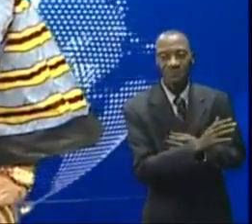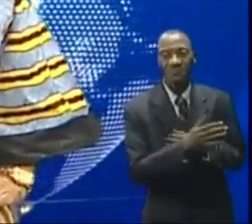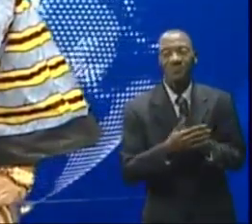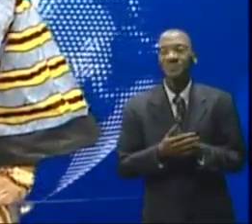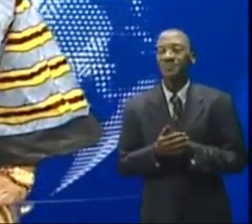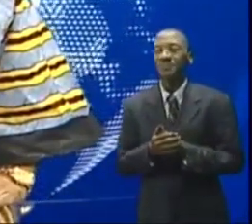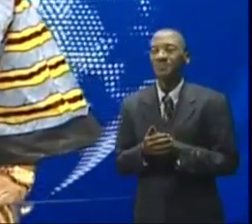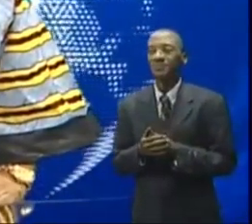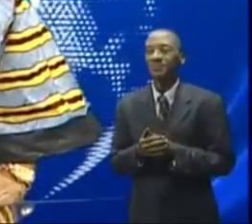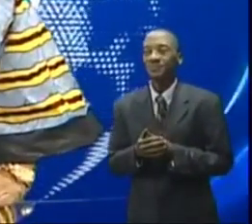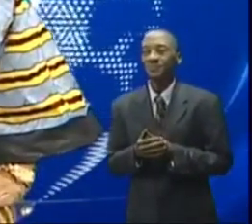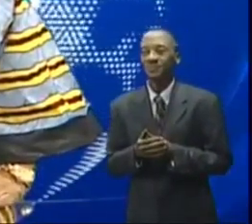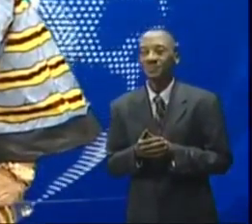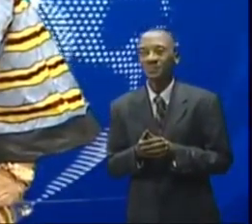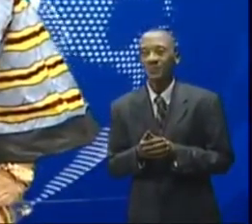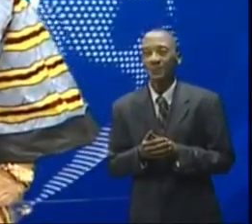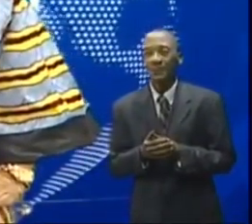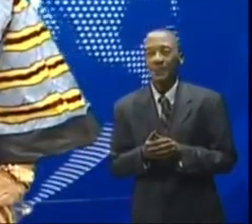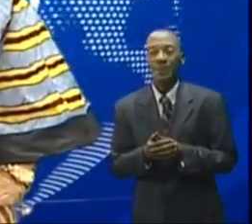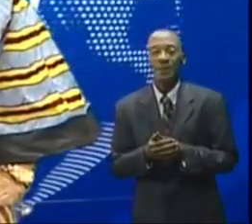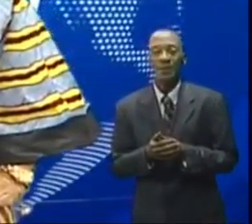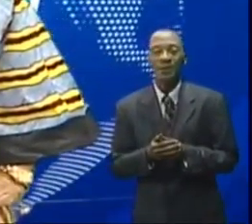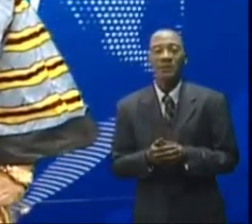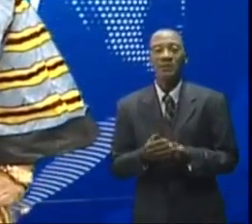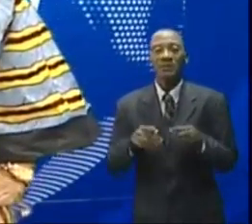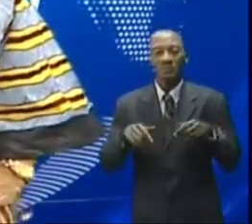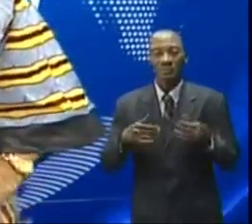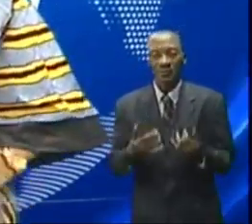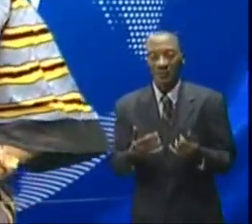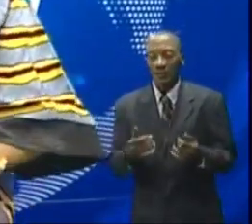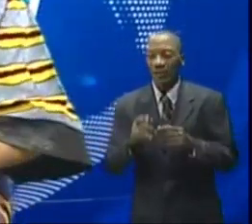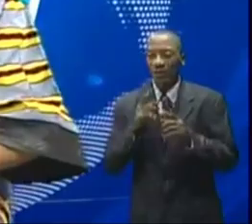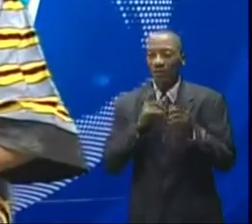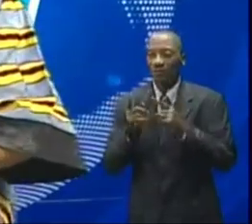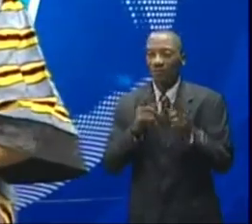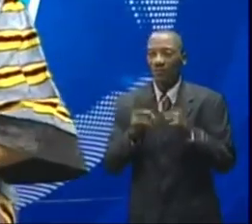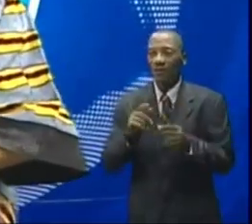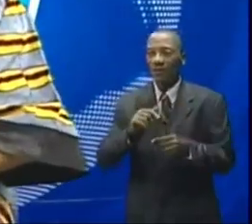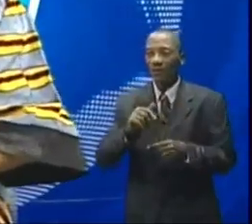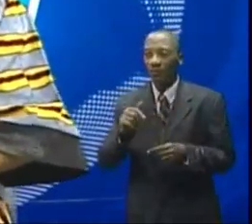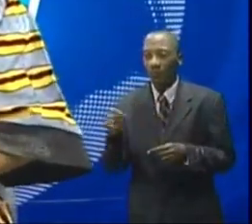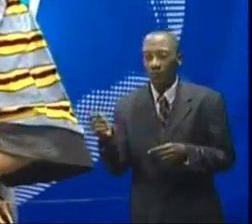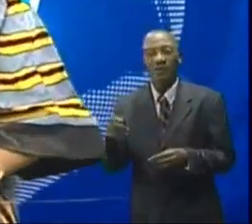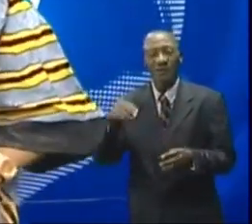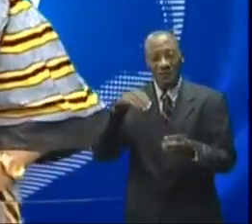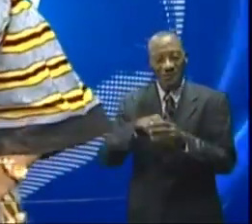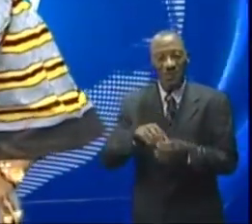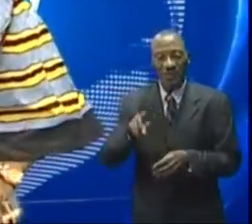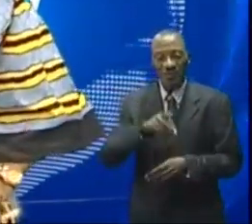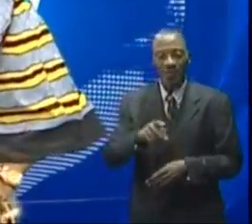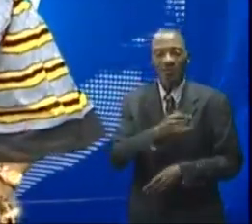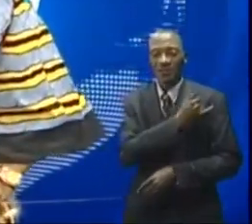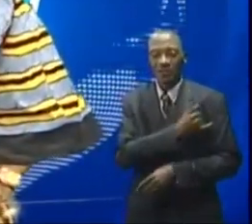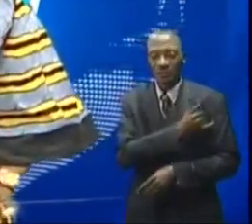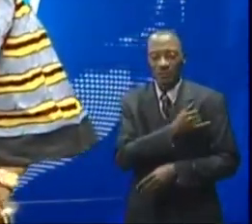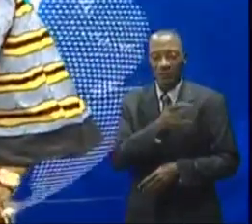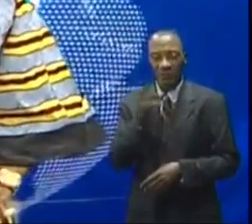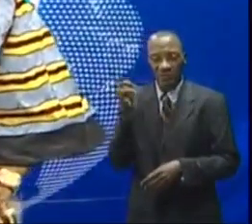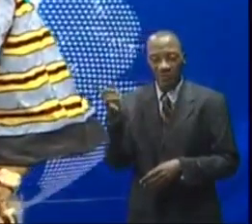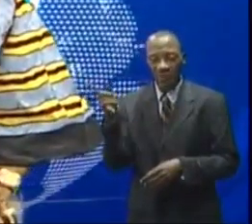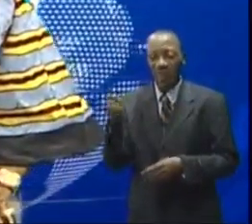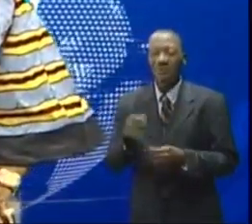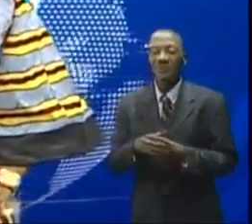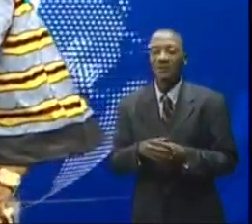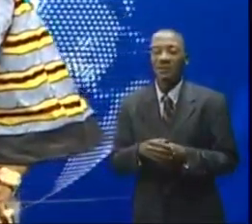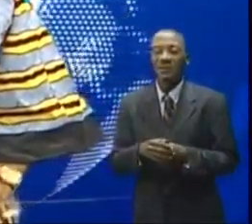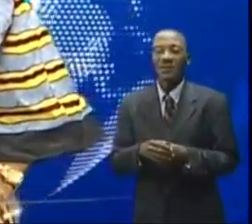sites déplacés par la milice Codeco le 12 juin à Djougou, dans la province de l'Ituri, a coûté la vie à plusieurs Congolais. La